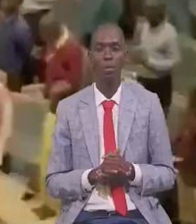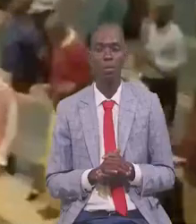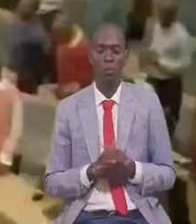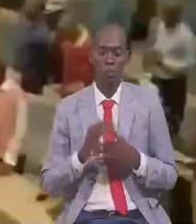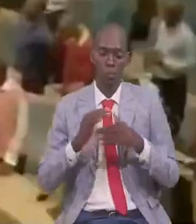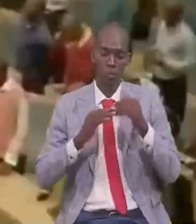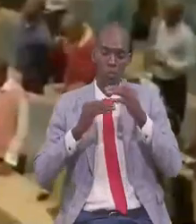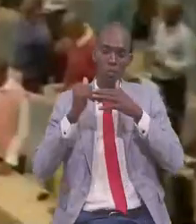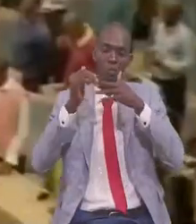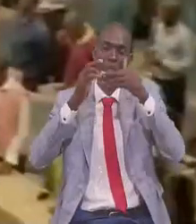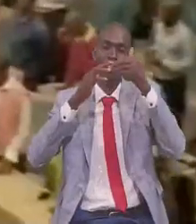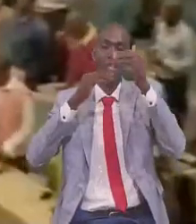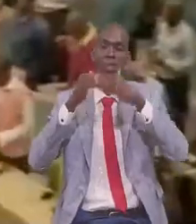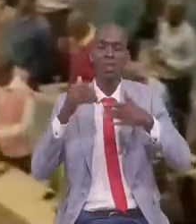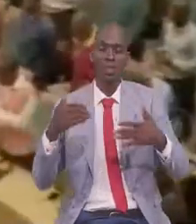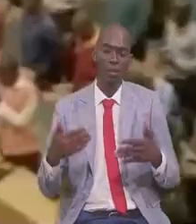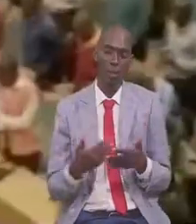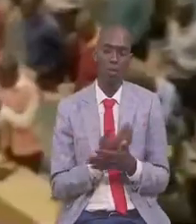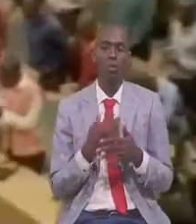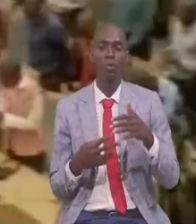Construis les ponts.